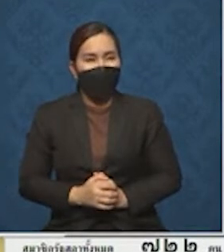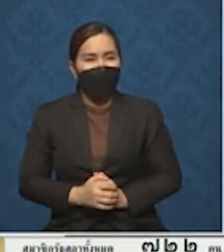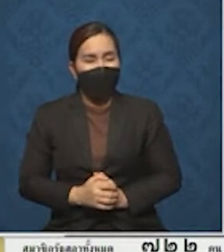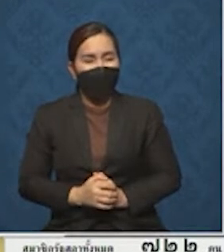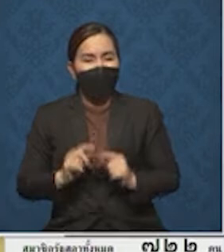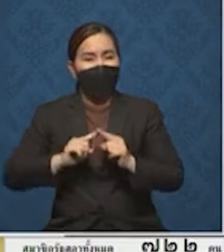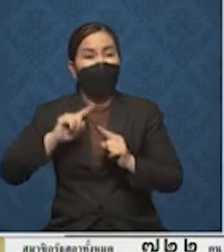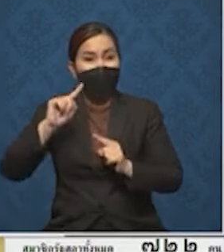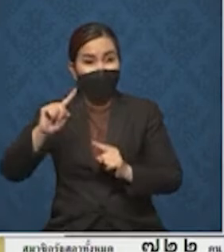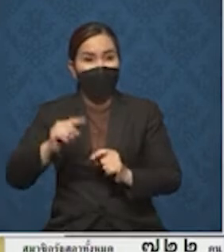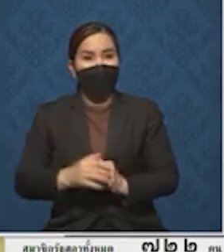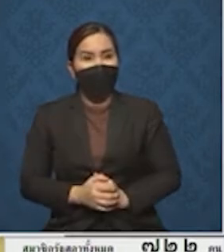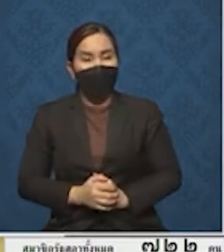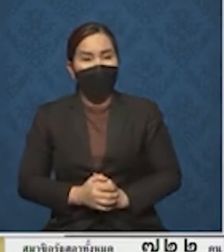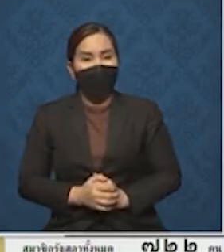ี่หนึ่ง